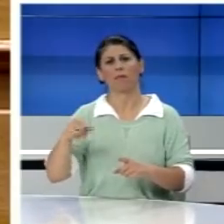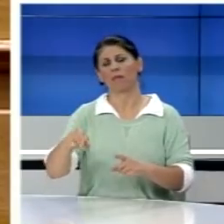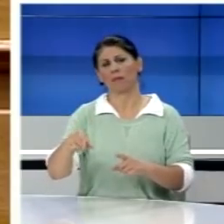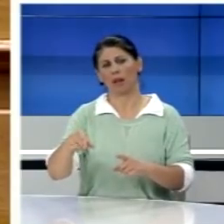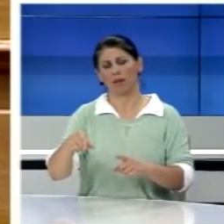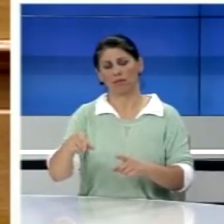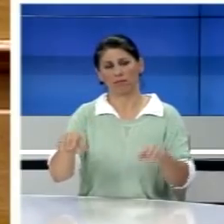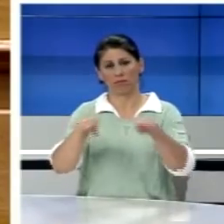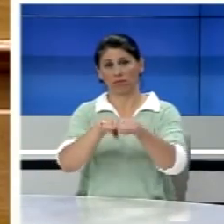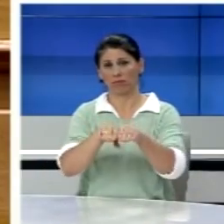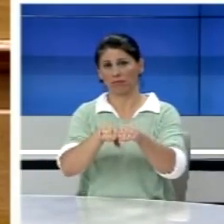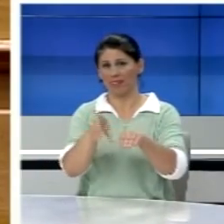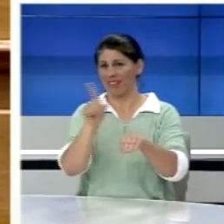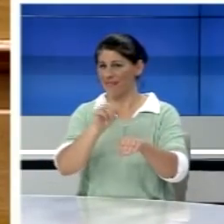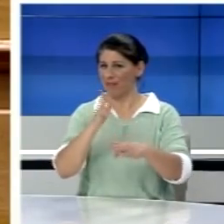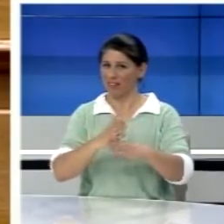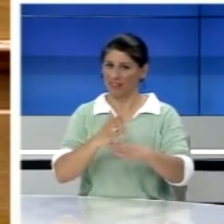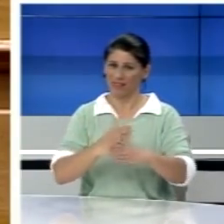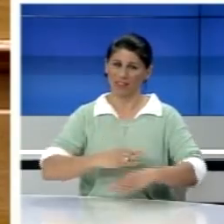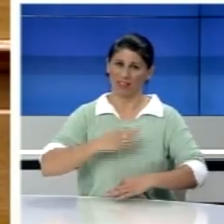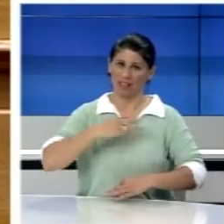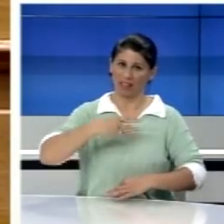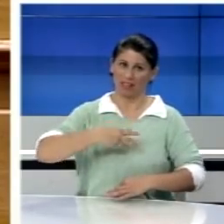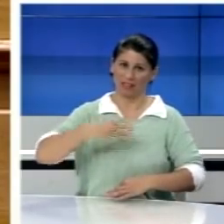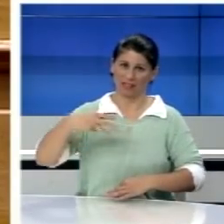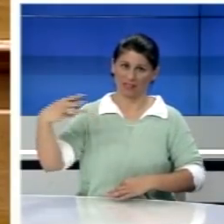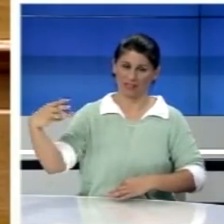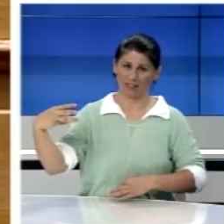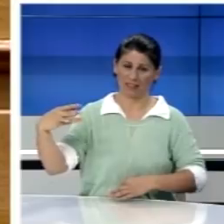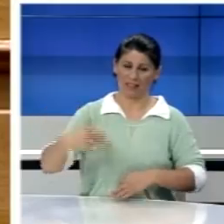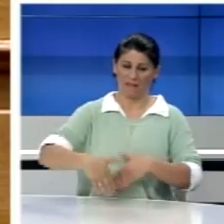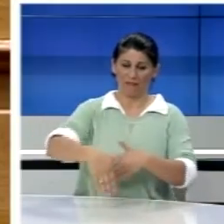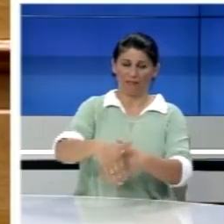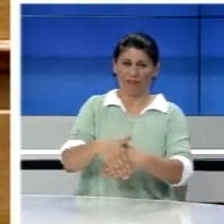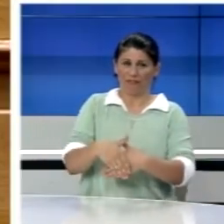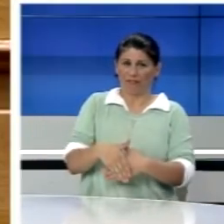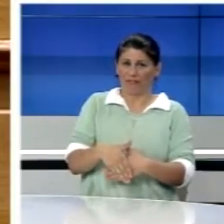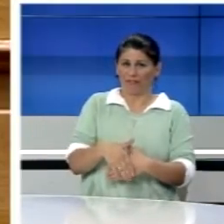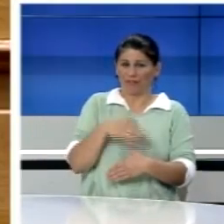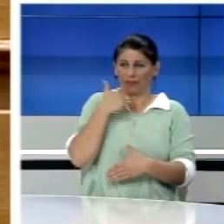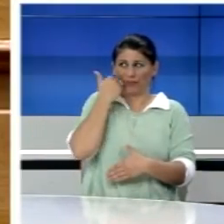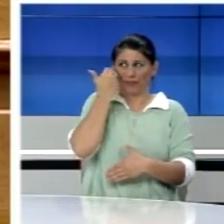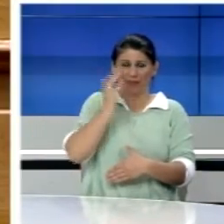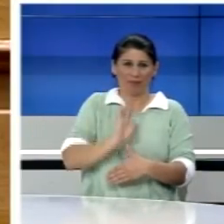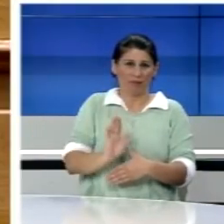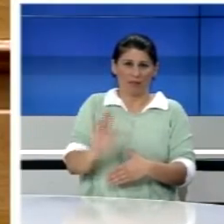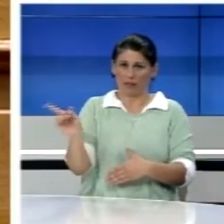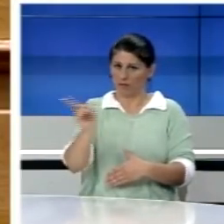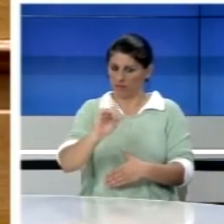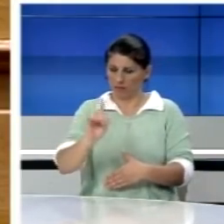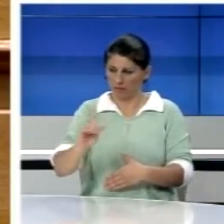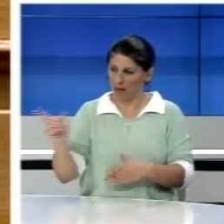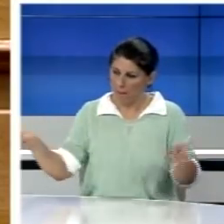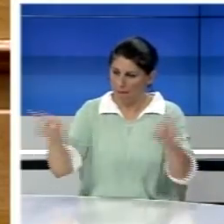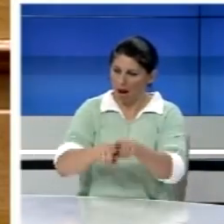Ας μην κρύβονται λοιπόν και οι κύριοι του ΣΥΡΙΖΑ πίσω από φυλασικής. Με τις προβλέψεις για ξενόγλωσσα